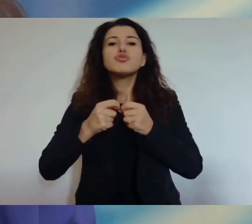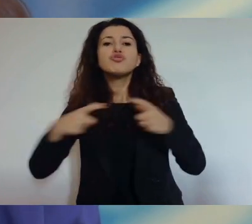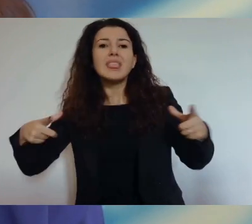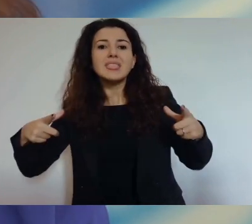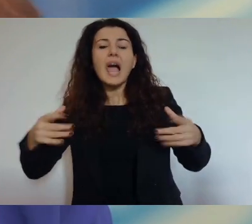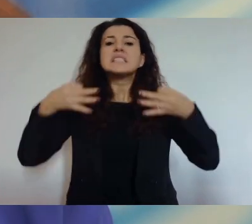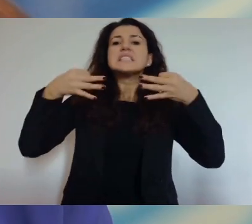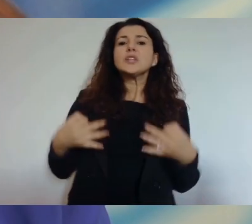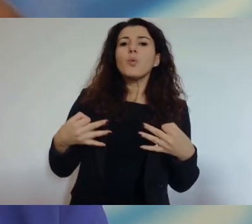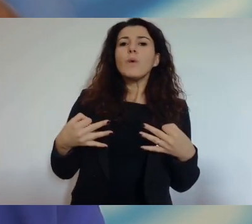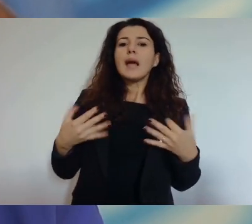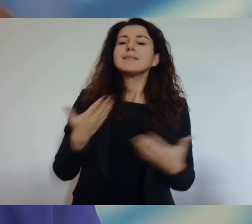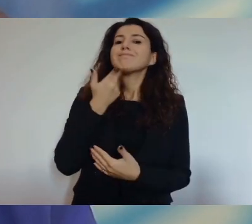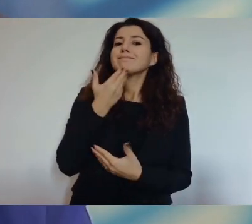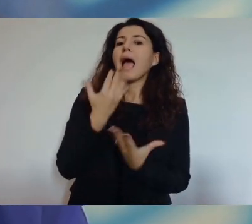sicurezza